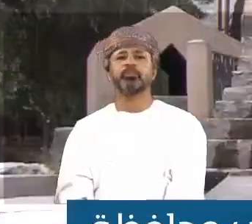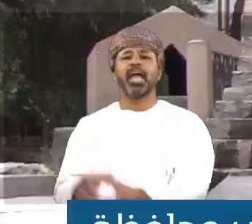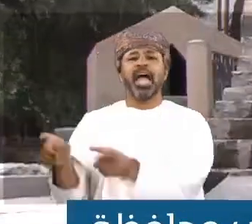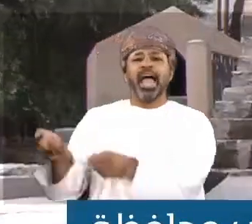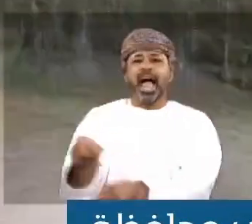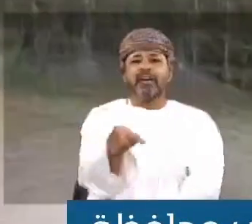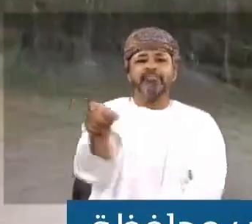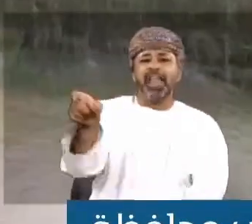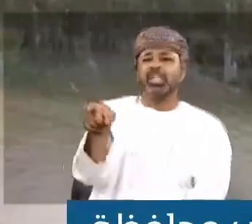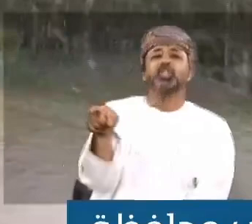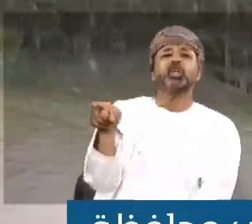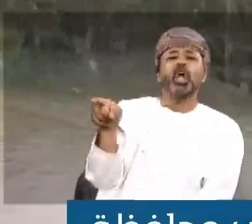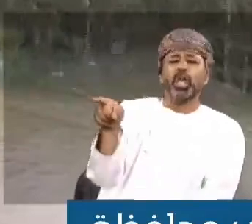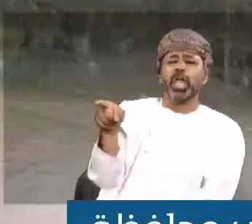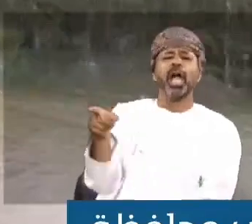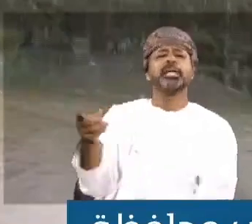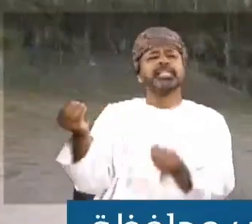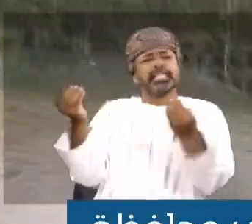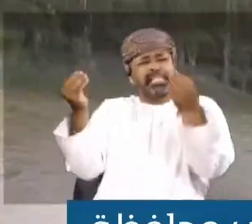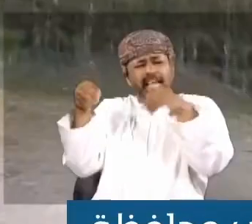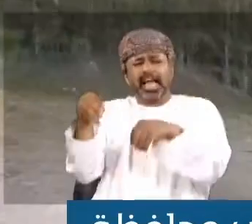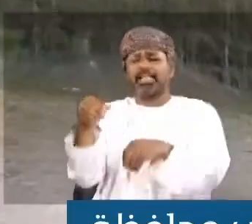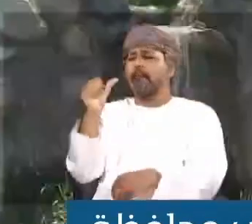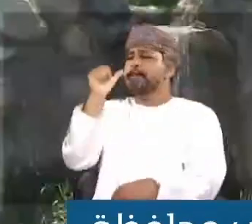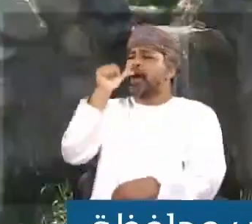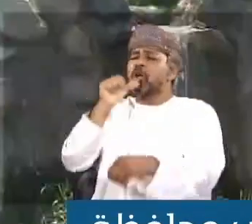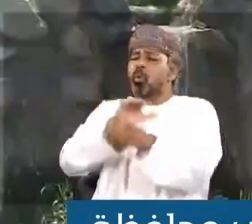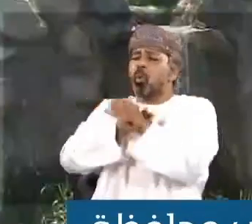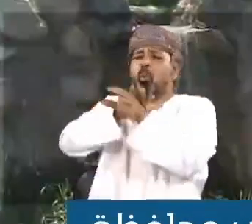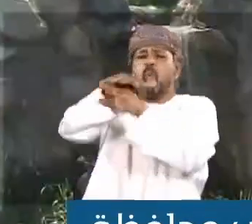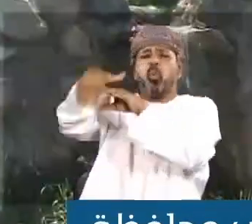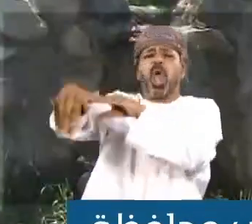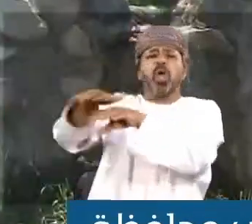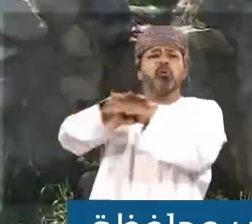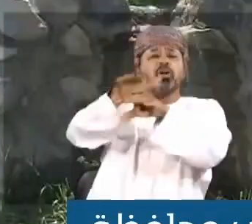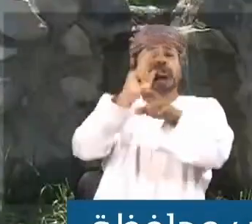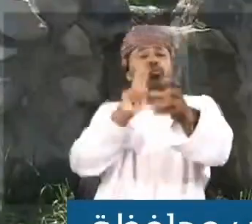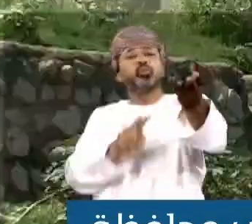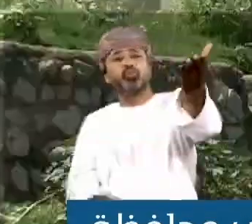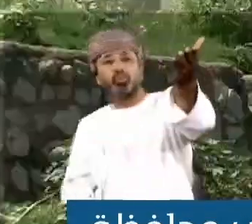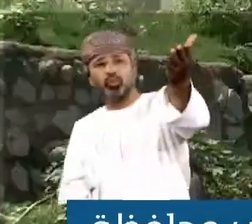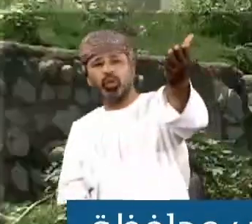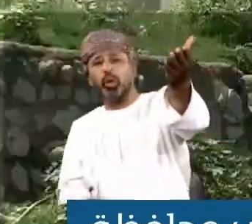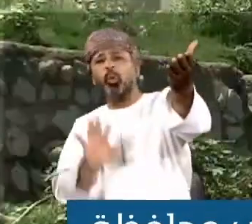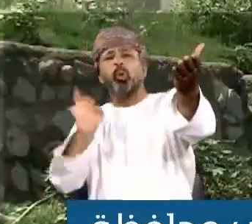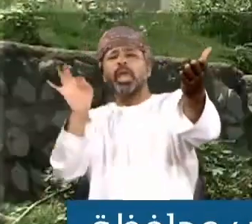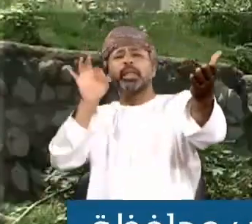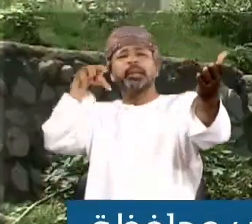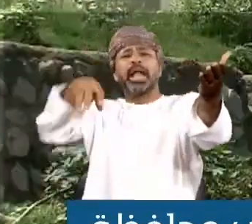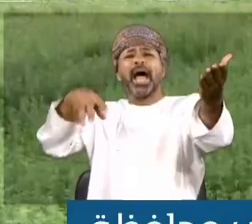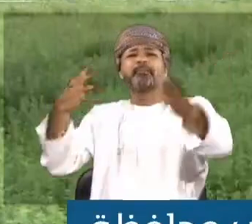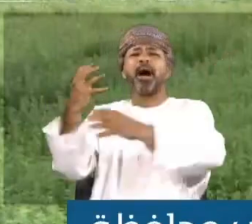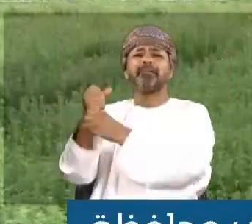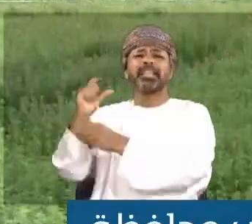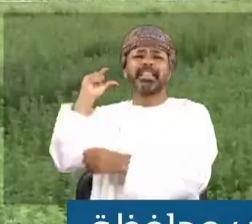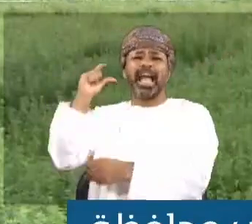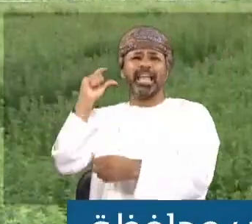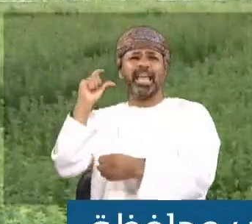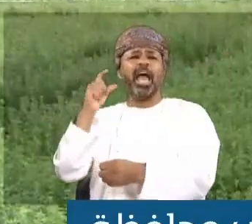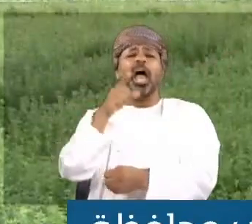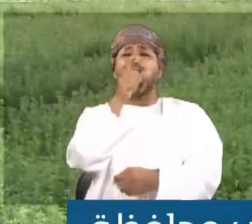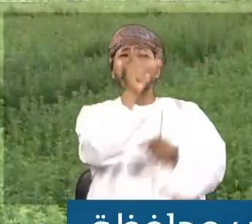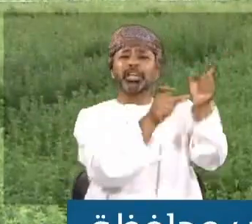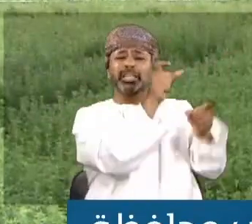الأفلاج هي الأخرى فاضت جداولها ونضحت بمياهها في ربوع المحافظة، فأعادت